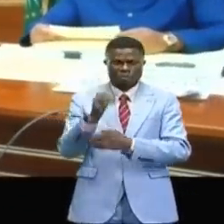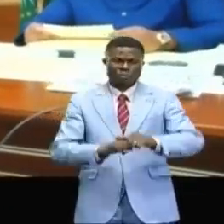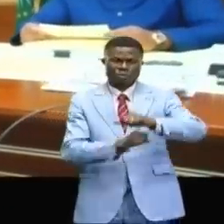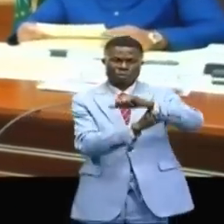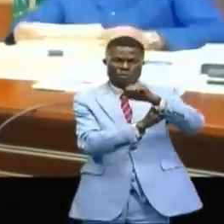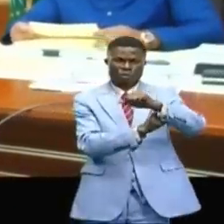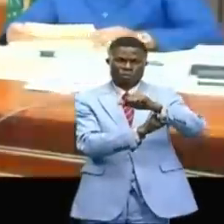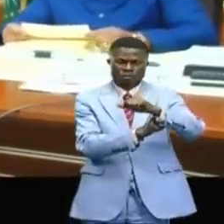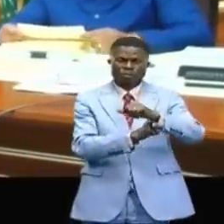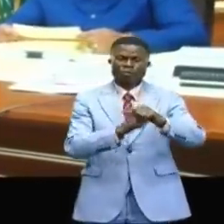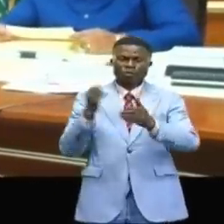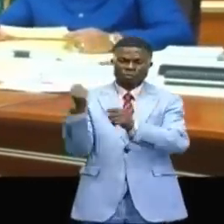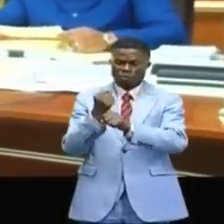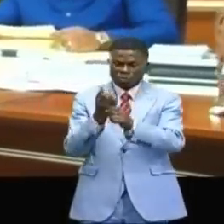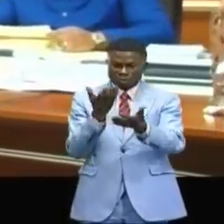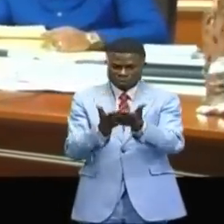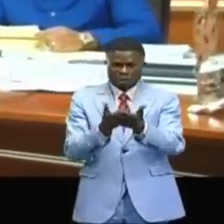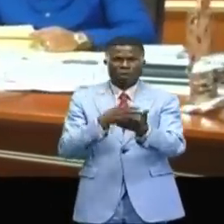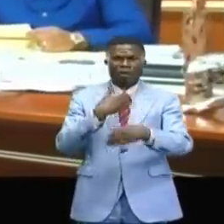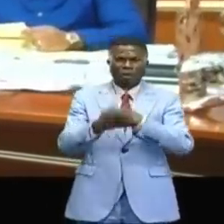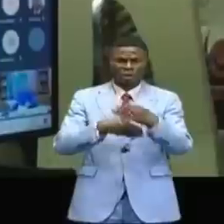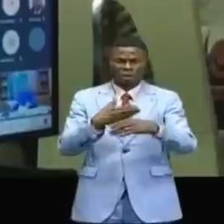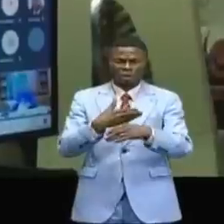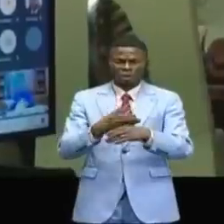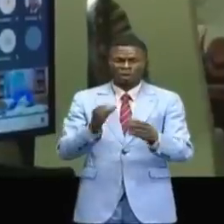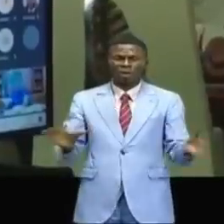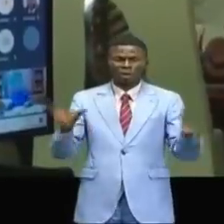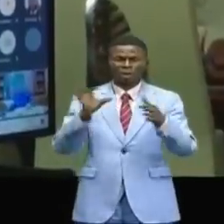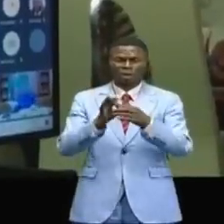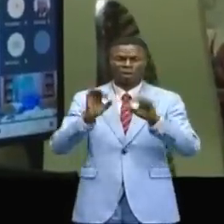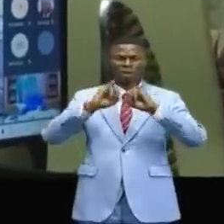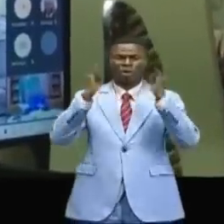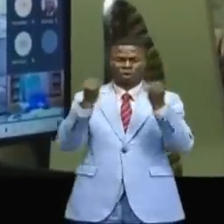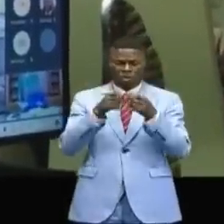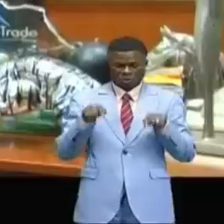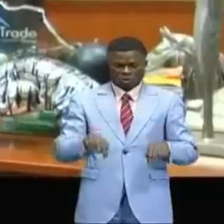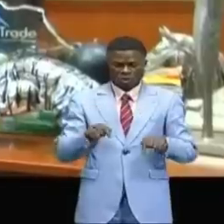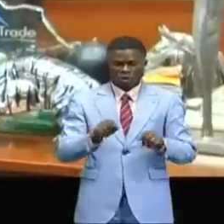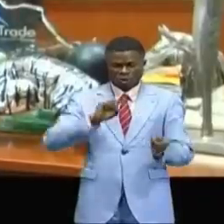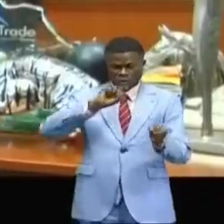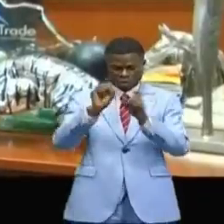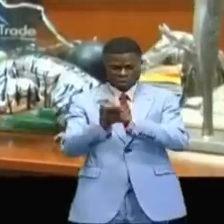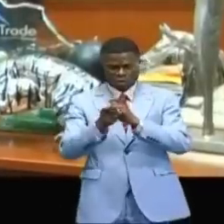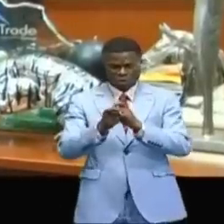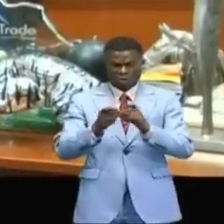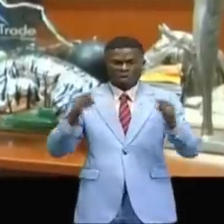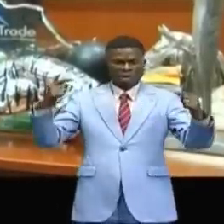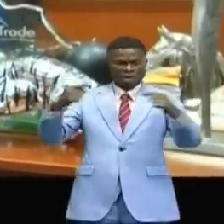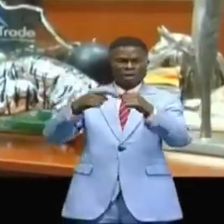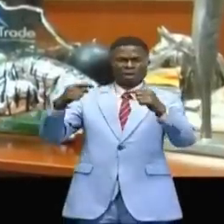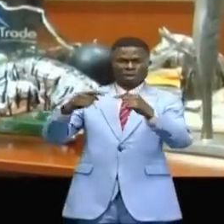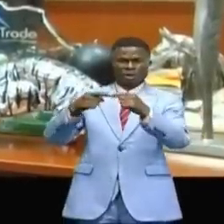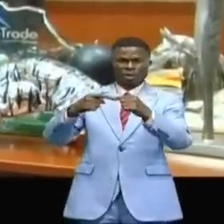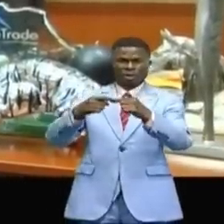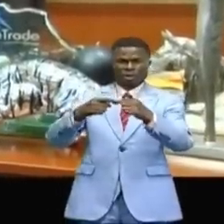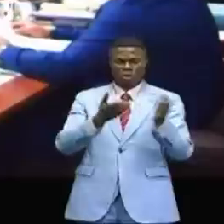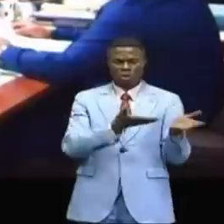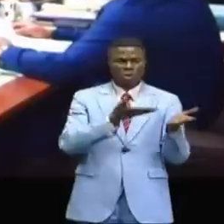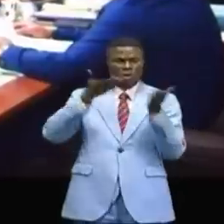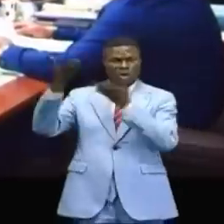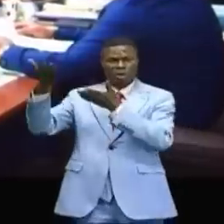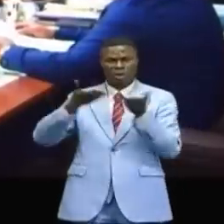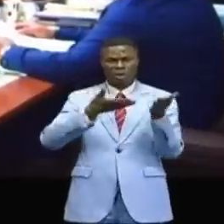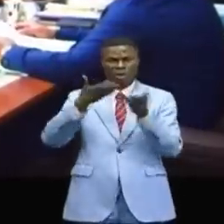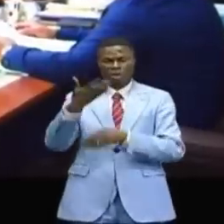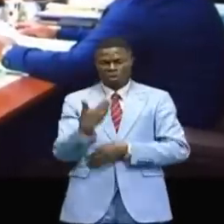tels investissements pour assurer l'éclosion de l'industrie locale, à améliorer la compétitivité et l'exportabilité de